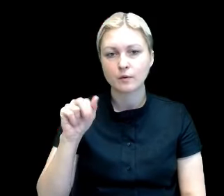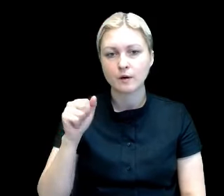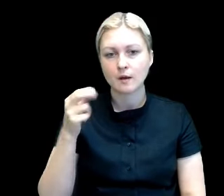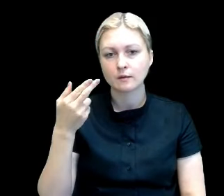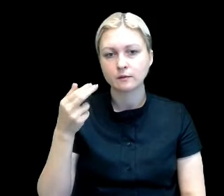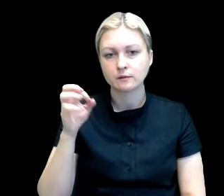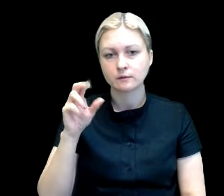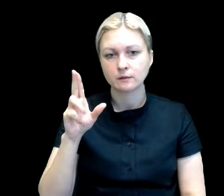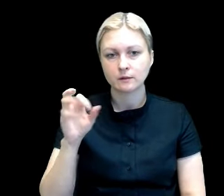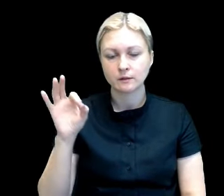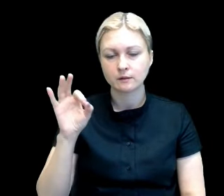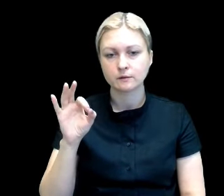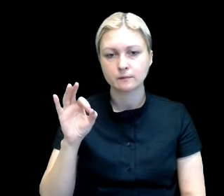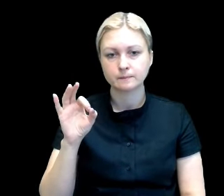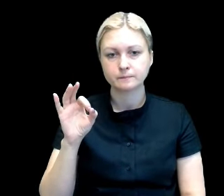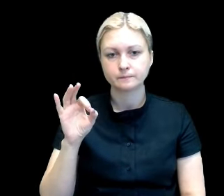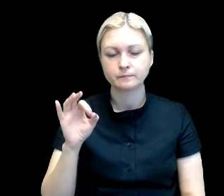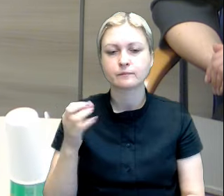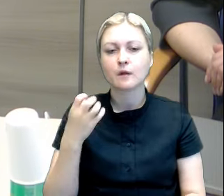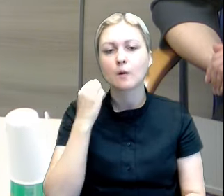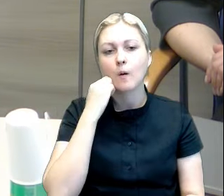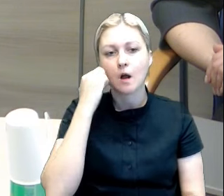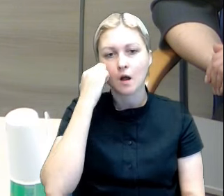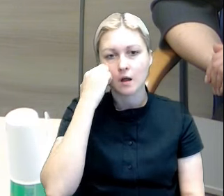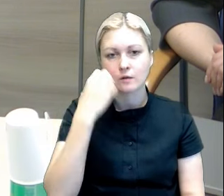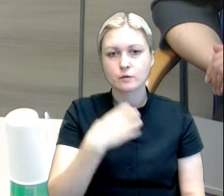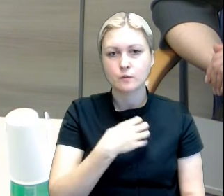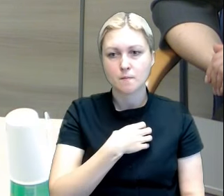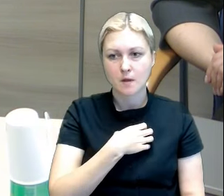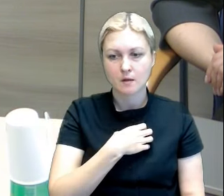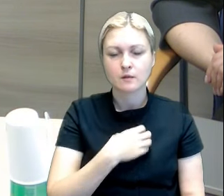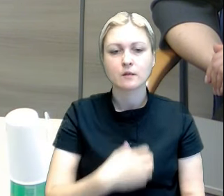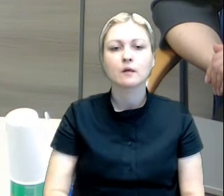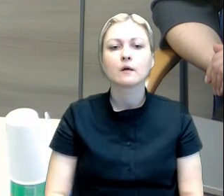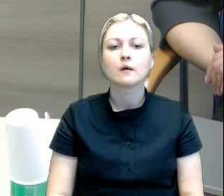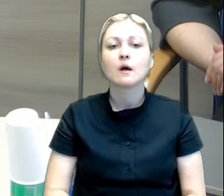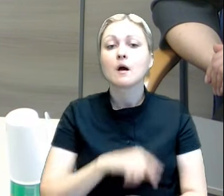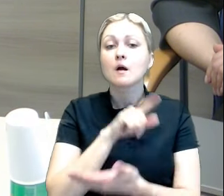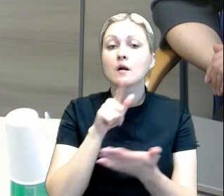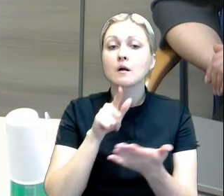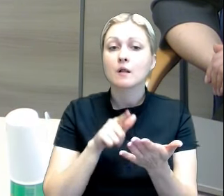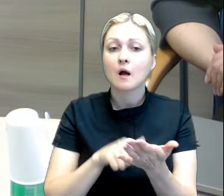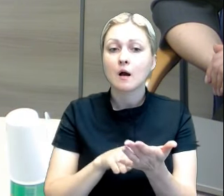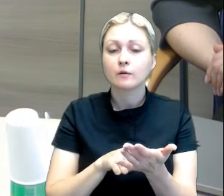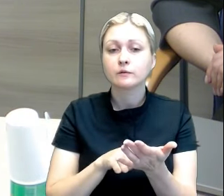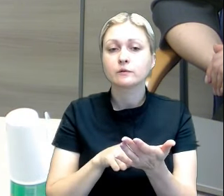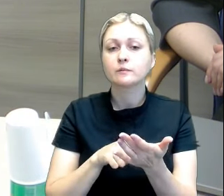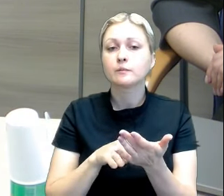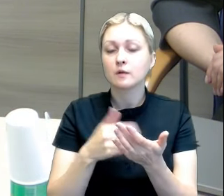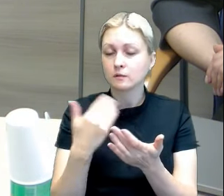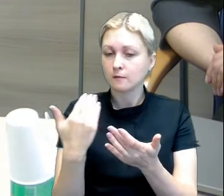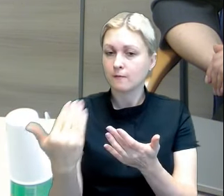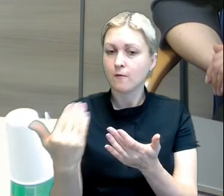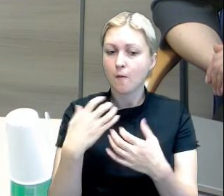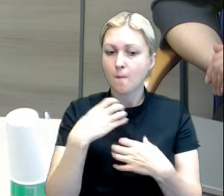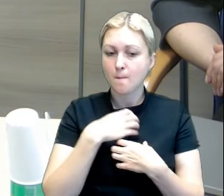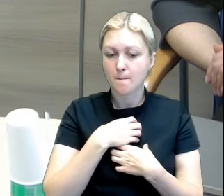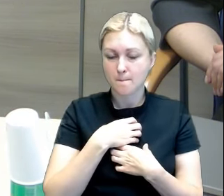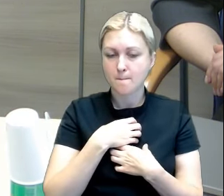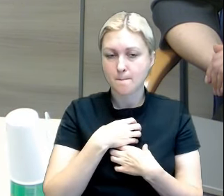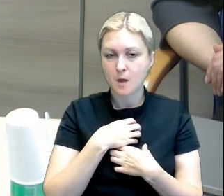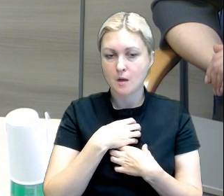klausimas dėkui mere a galbūt klausimas ne pranešėjai galbūt mere jums ir klausimas